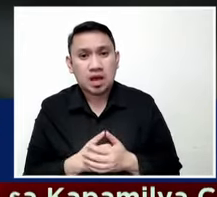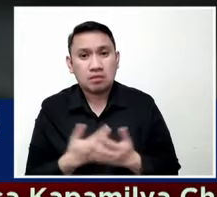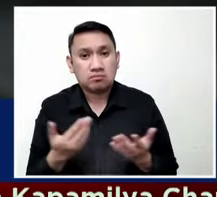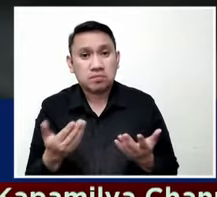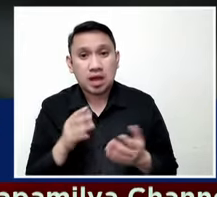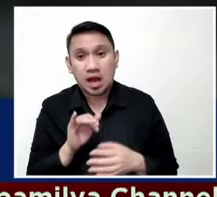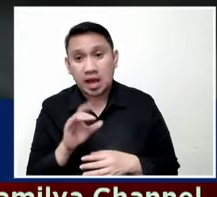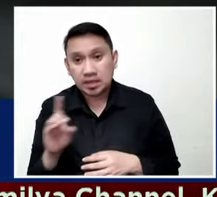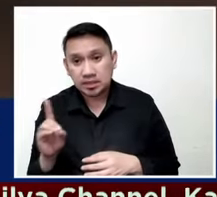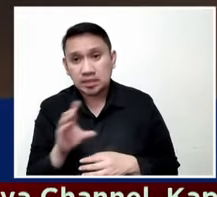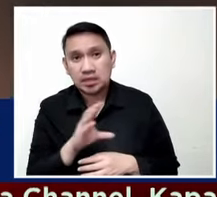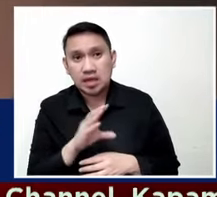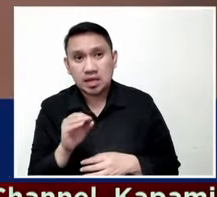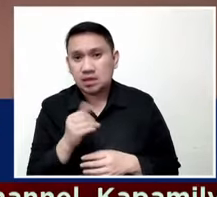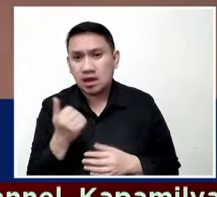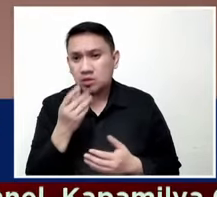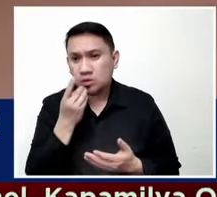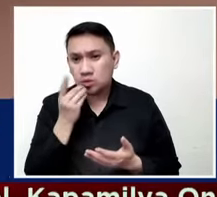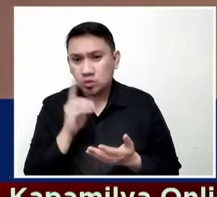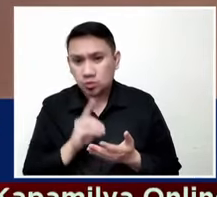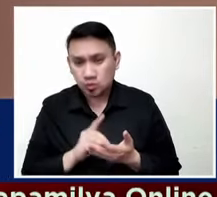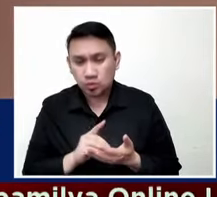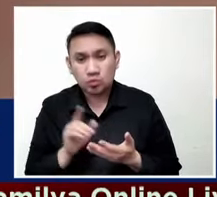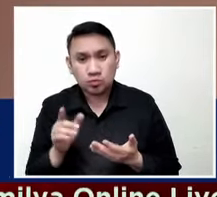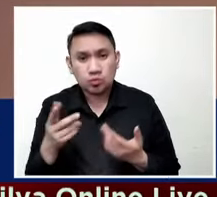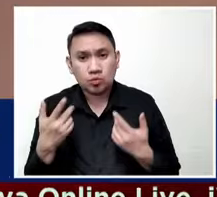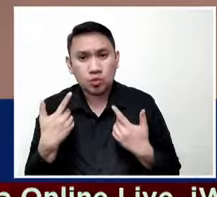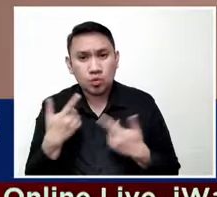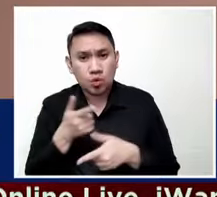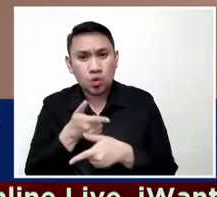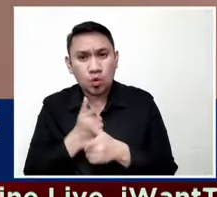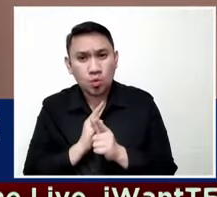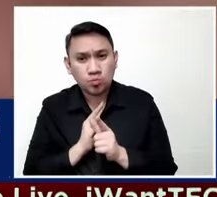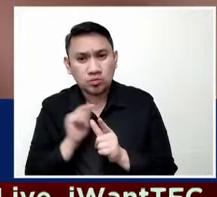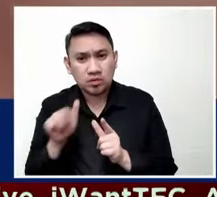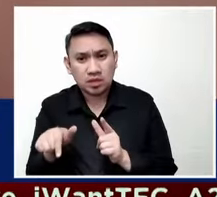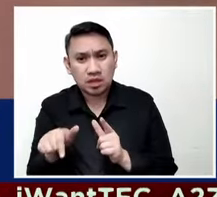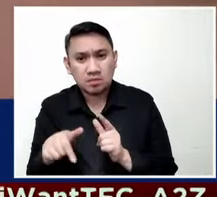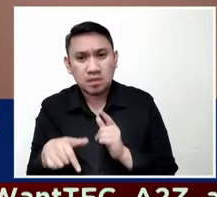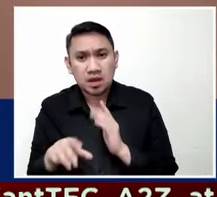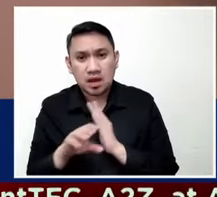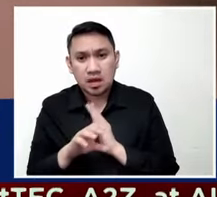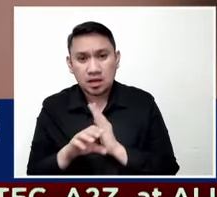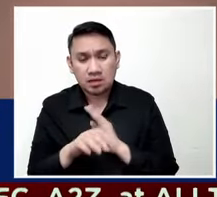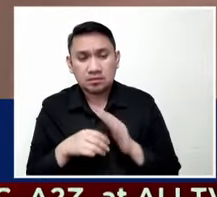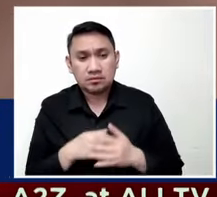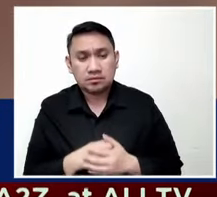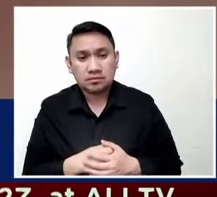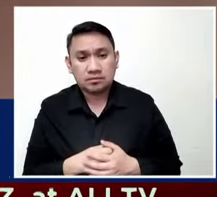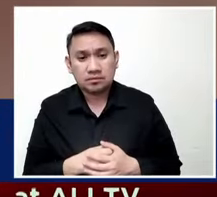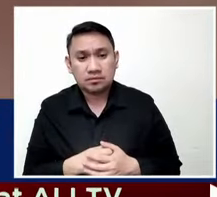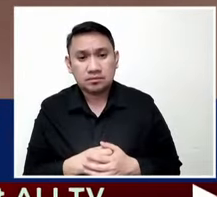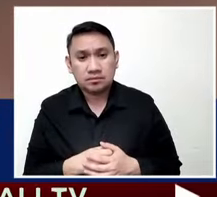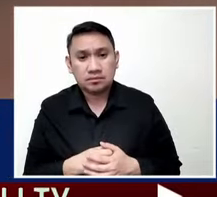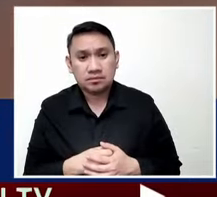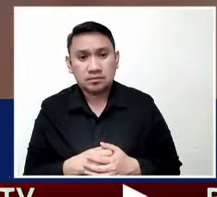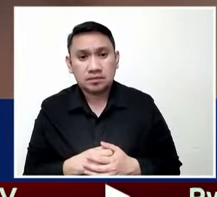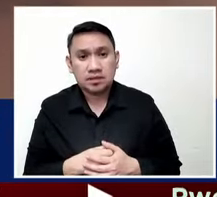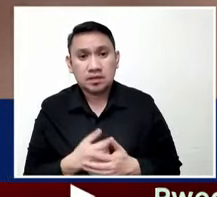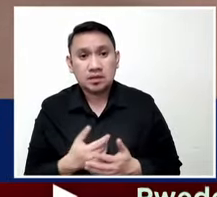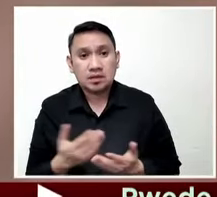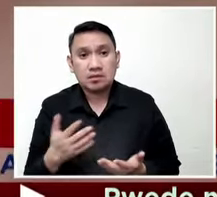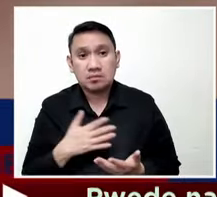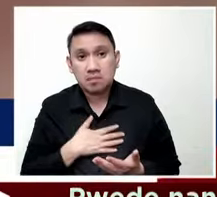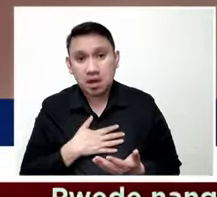ID at iba pang dokumento para makapag-loan ng sasakyan. Nagtiwala rin po kasi ako kasi kumpare ko po eh,